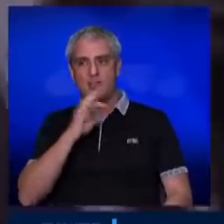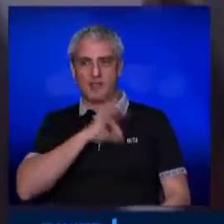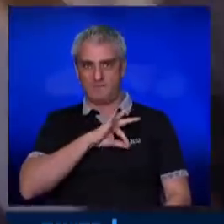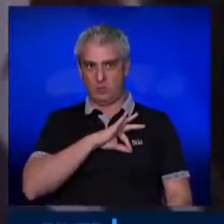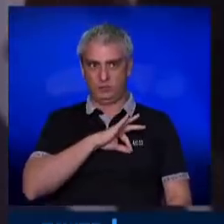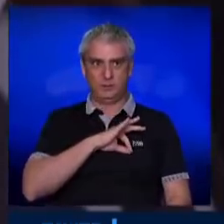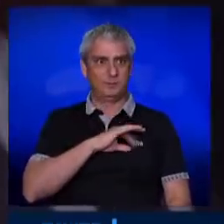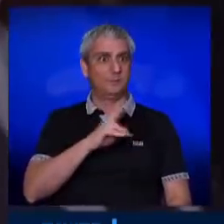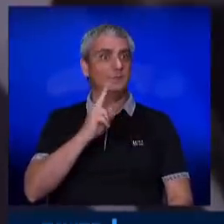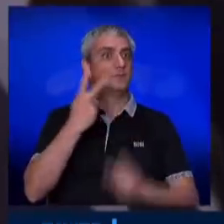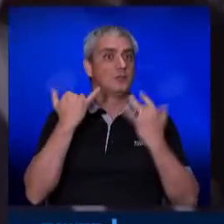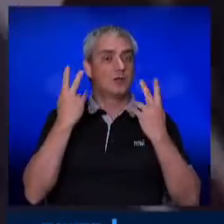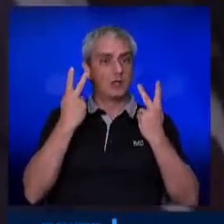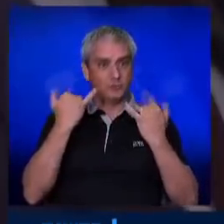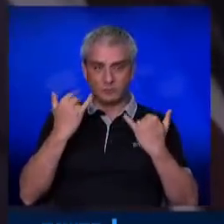לרוסיה.